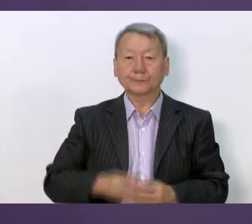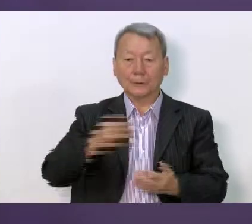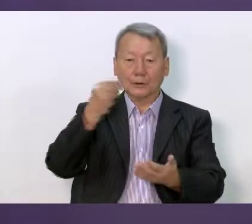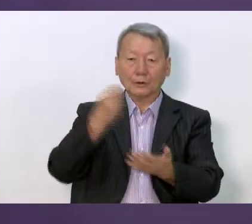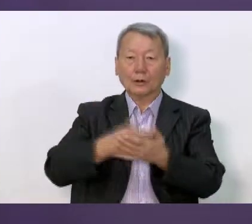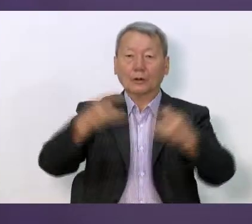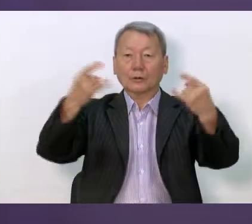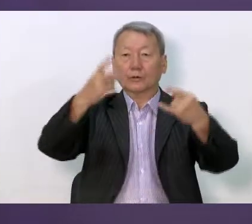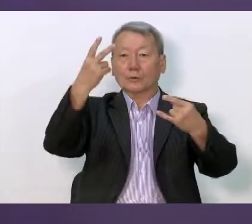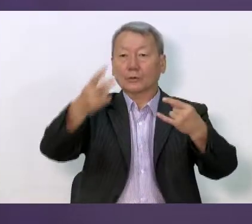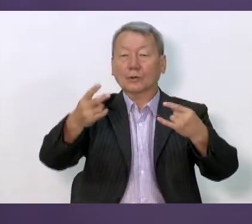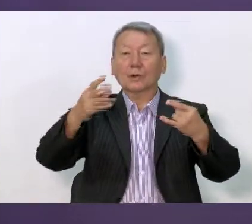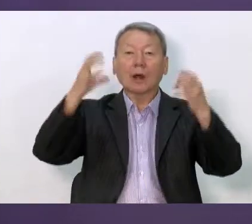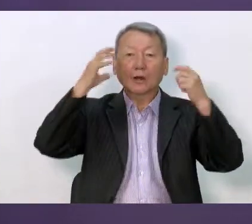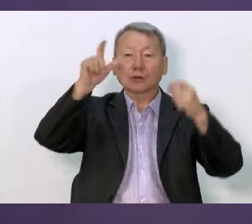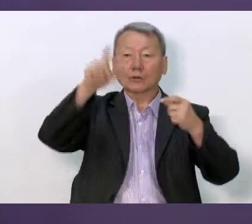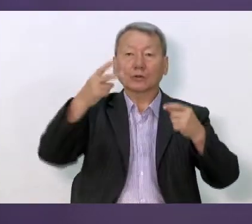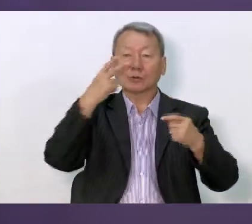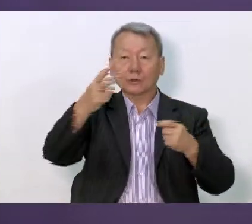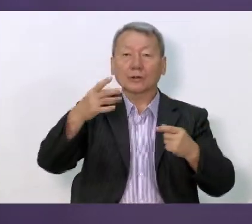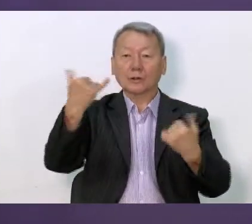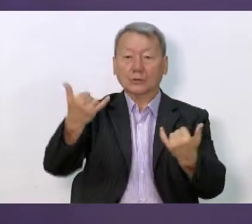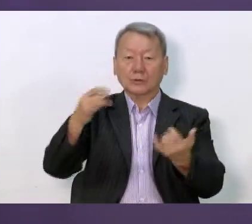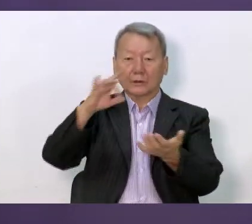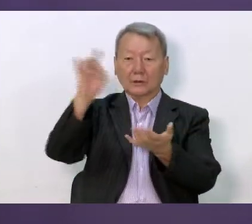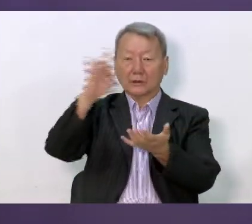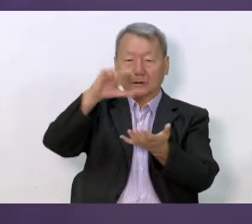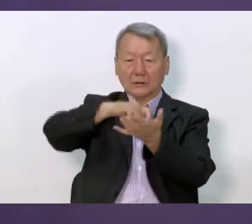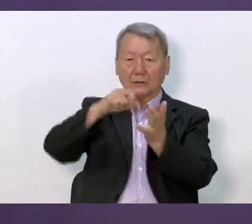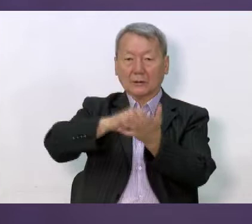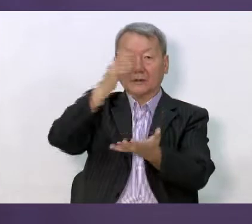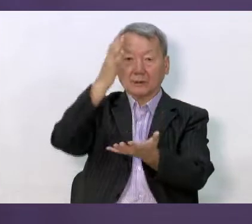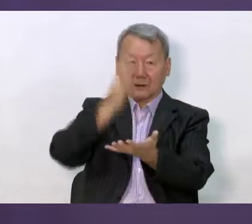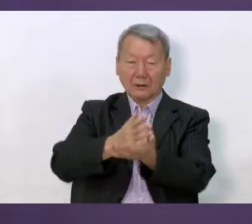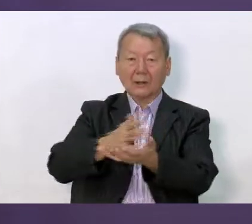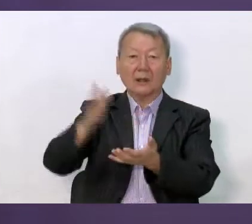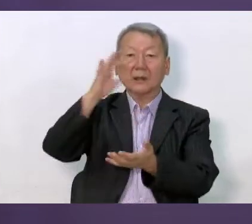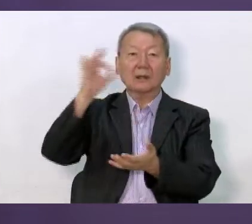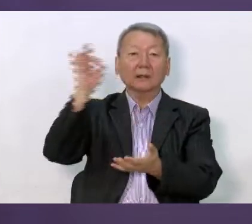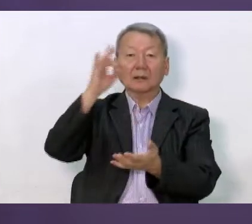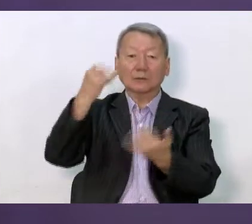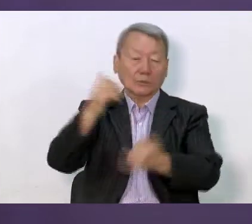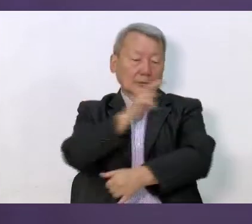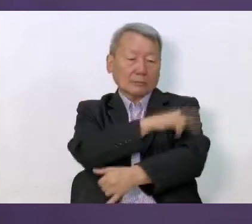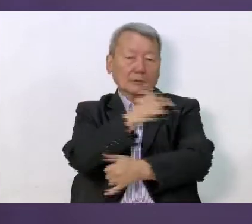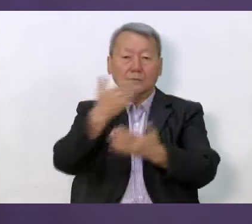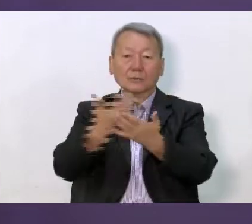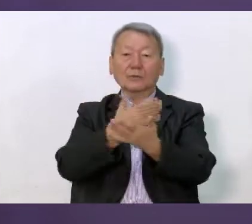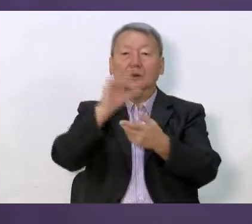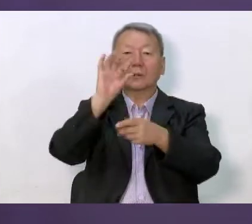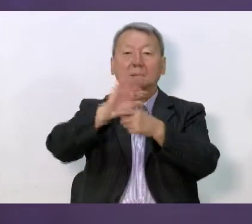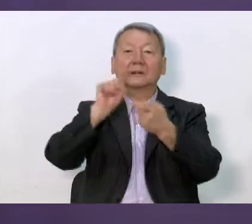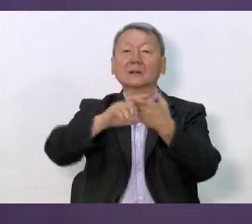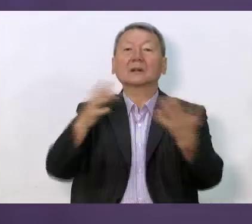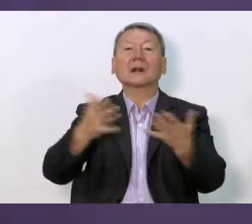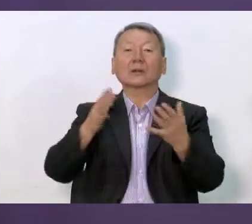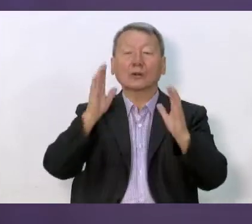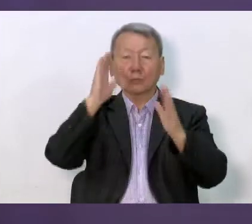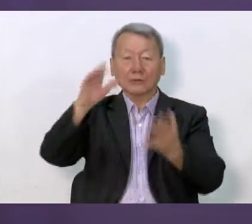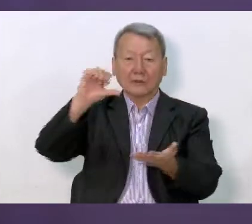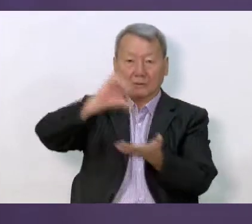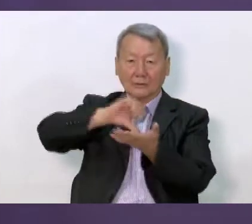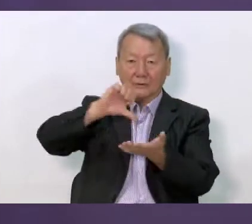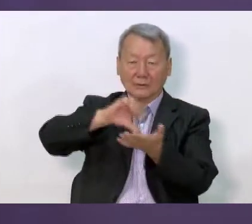Арваңыздар, урматтуу телекөрүүчүлөр, радио кагармандар, республикалык штабтын пресс борборунда Кыргызстандагы бүгүнкү күнгө болгон эпидемиологиялык абал тууралуу